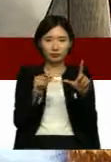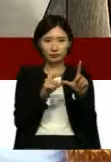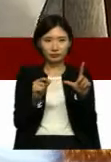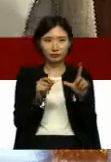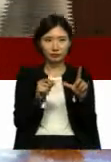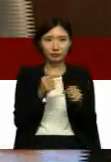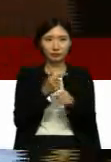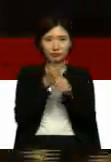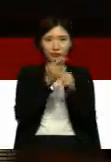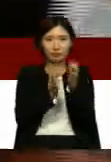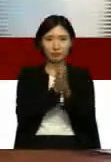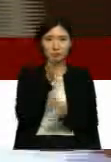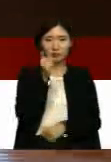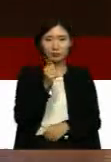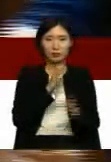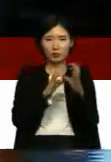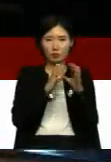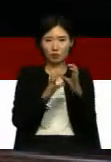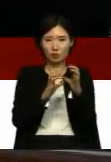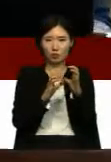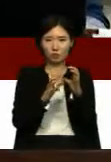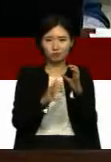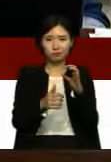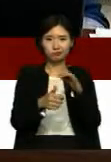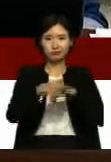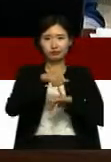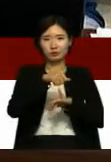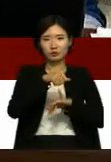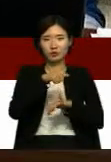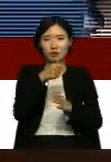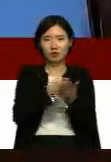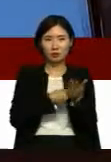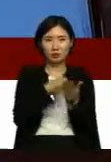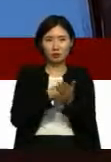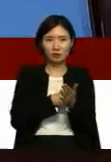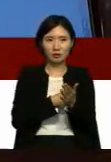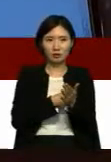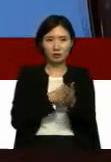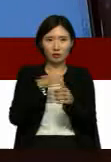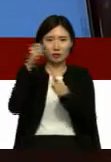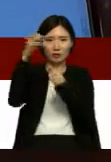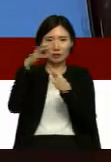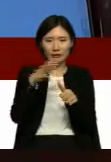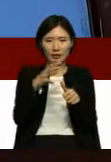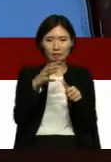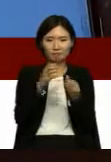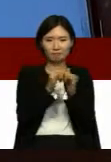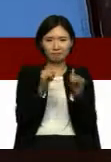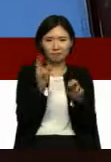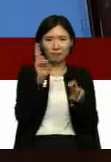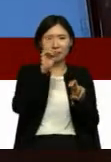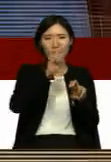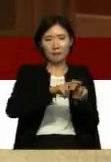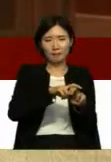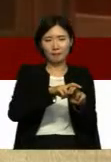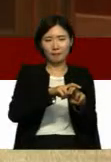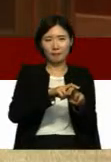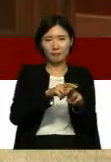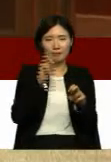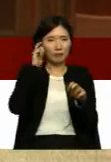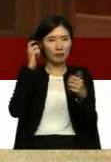의원들은 남양주시장의 소통 부재에 대한 아쉬움과 선거 보훈과 낙하산 인사라며 반대 목소리를 내기도